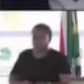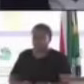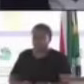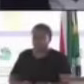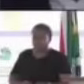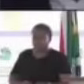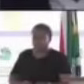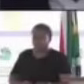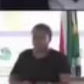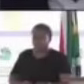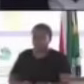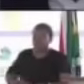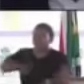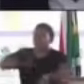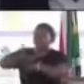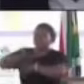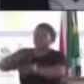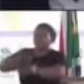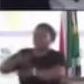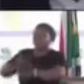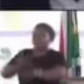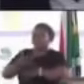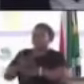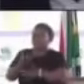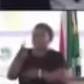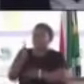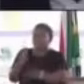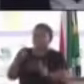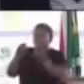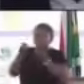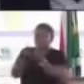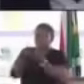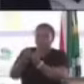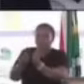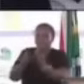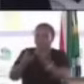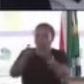izinto noma imisebenzi eyashiywa yisilo esibuzile